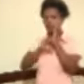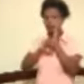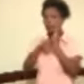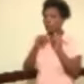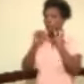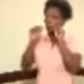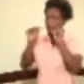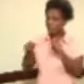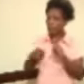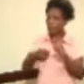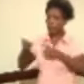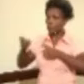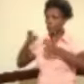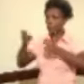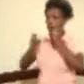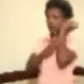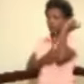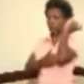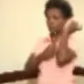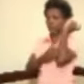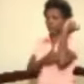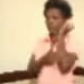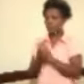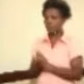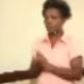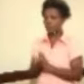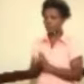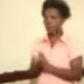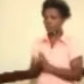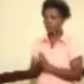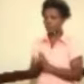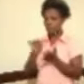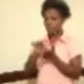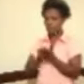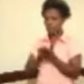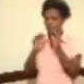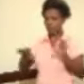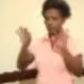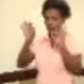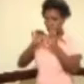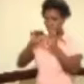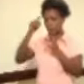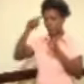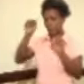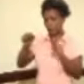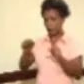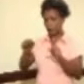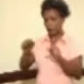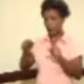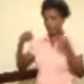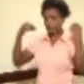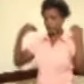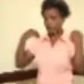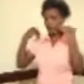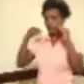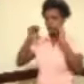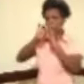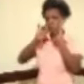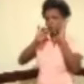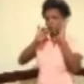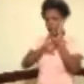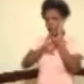que l'État reprenne le contrôle du territoire. Et son bagage est important pour rétablir l'autorité de l'État. Et c'est un fait